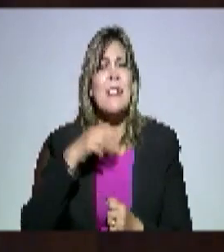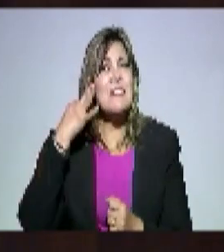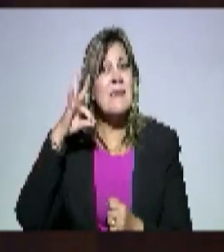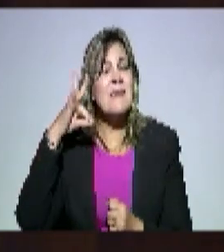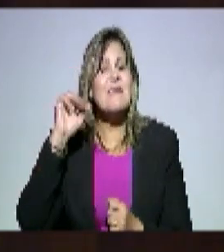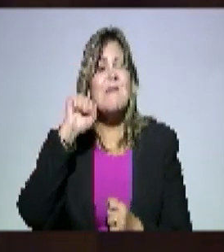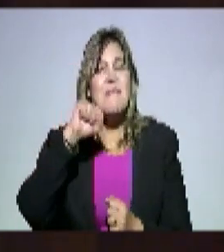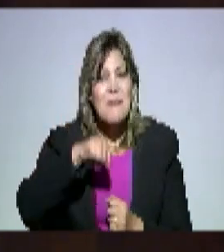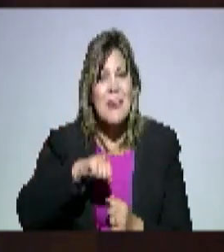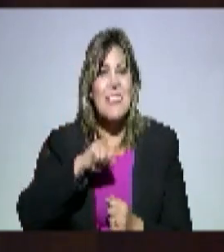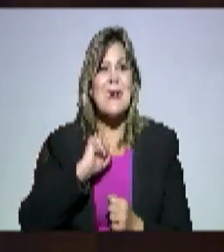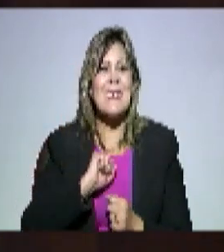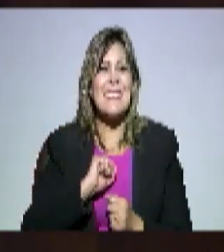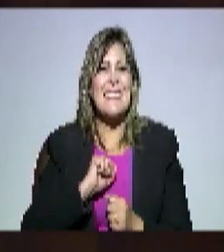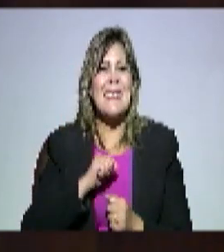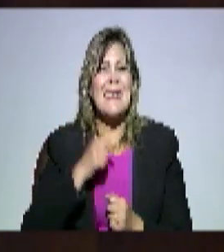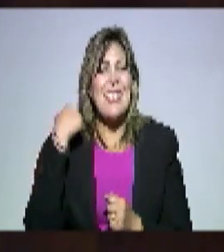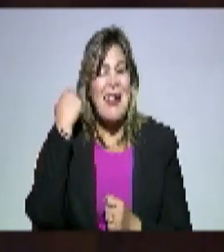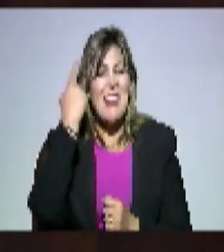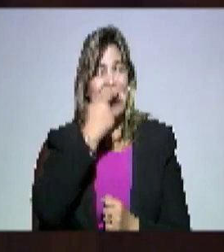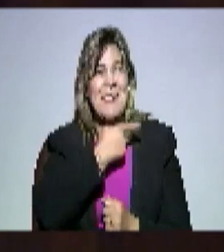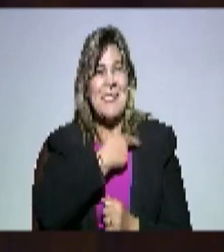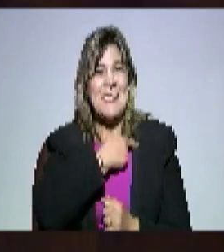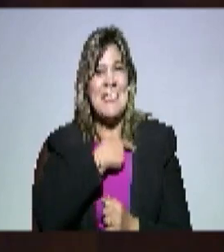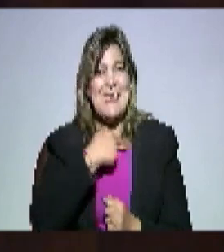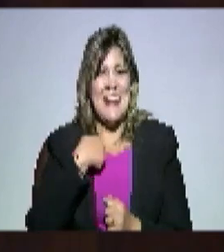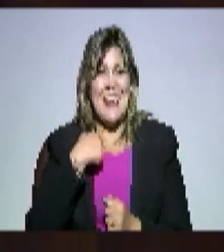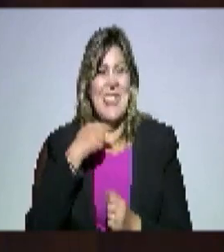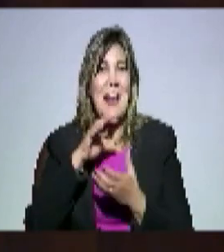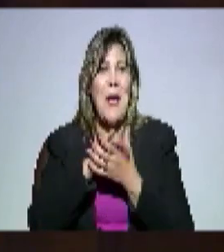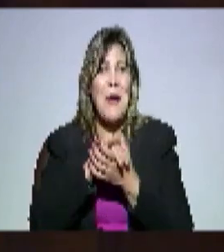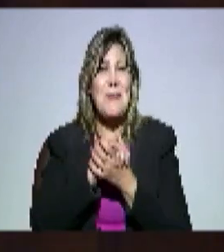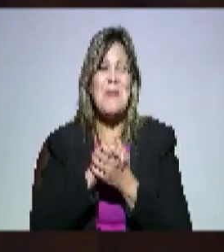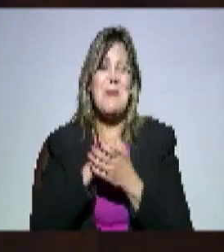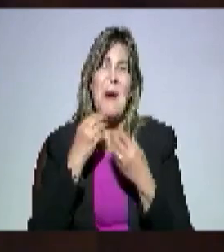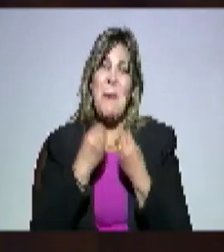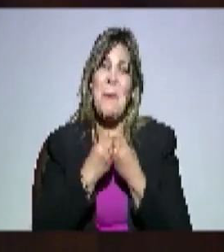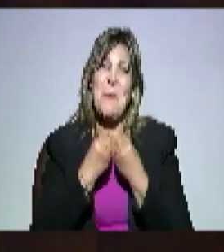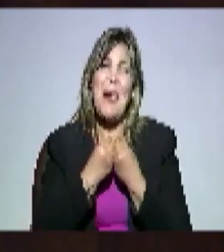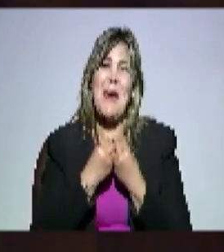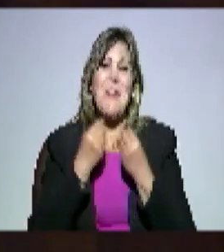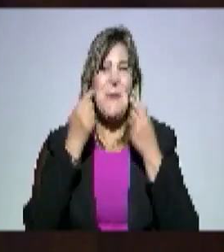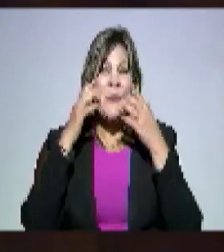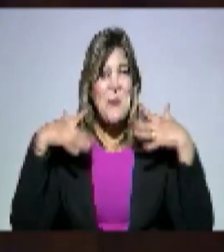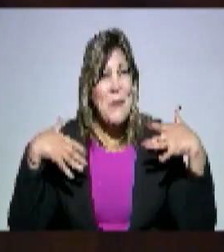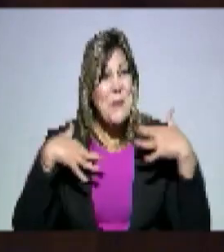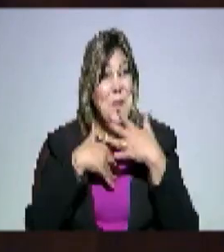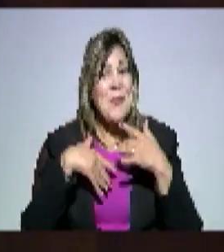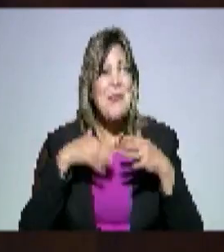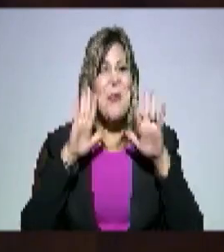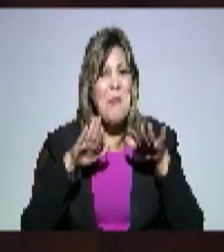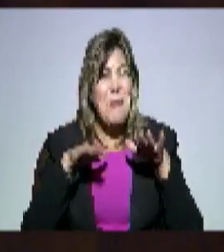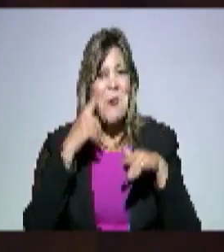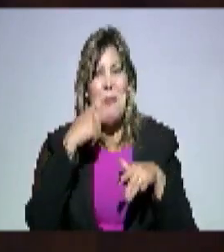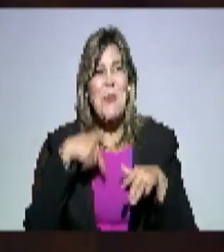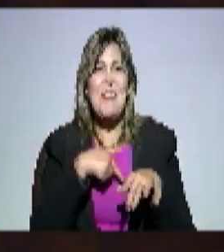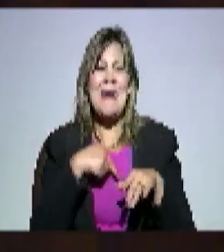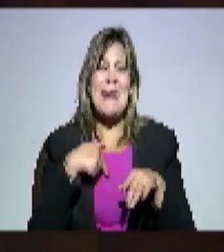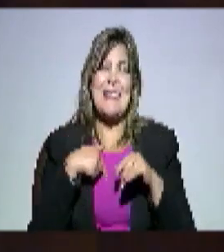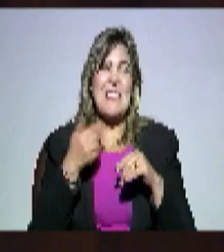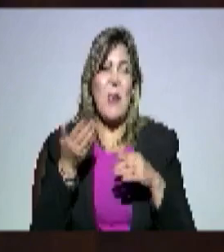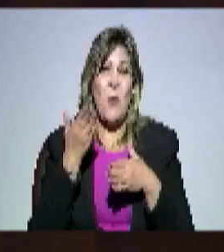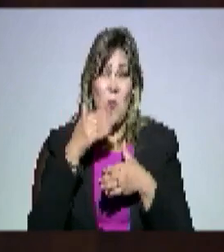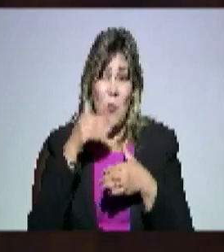من كنوز كنيستنا القديسين اللي احنا بنصاحب وبنفرح بوجودهم جوه كنائسنا